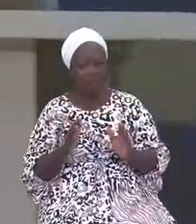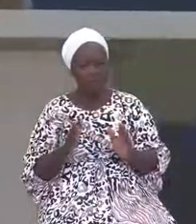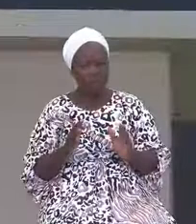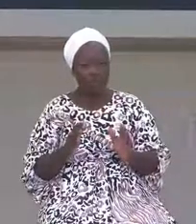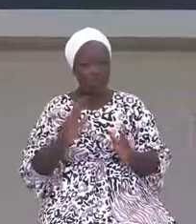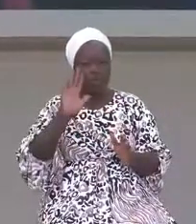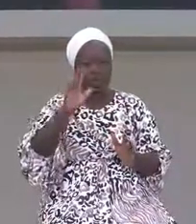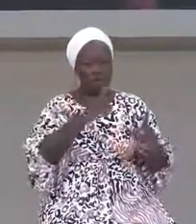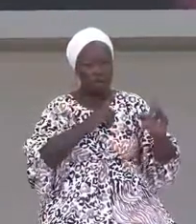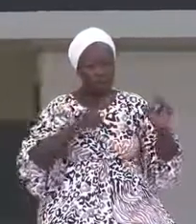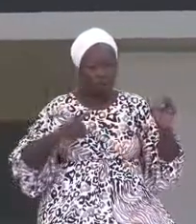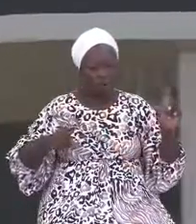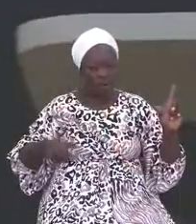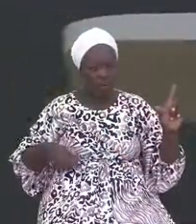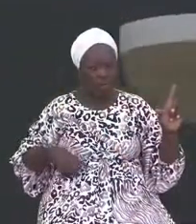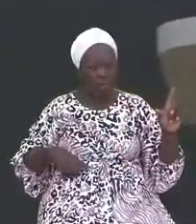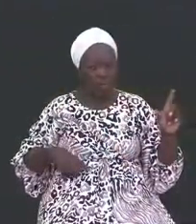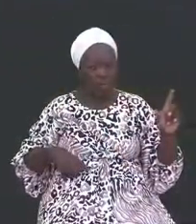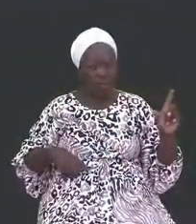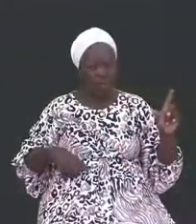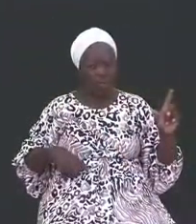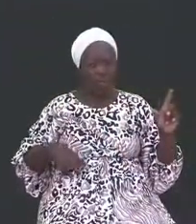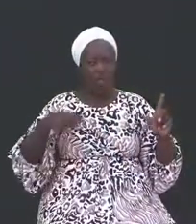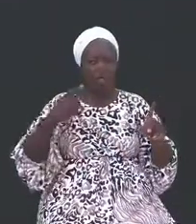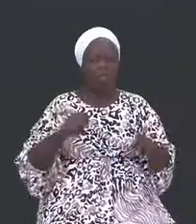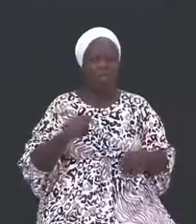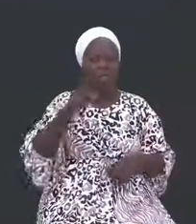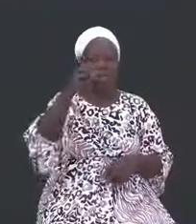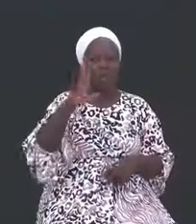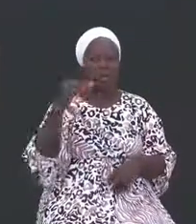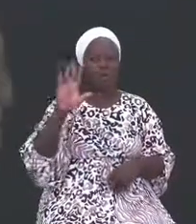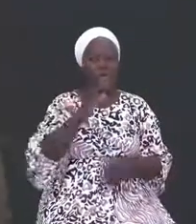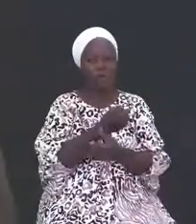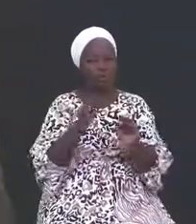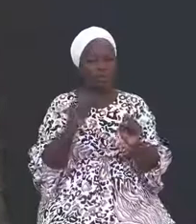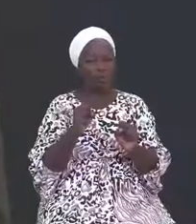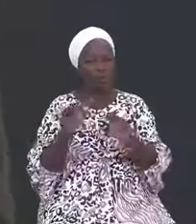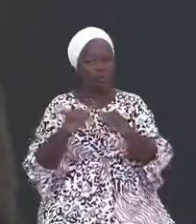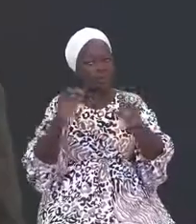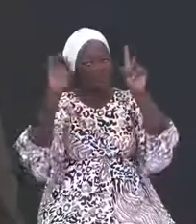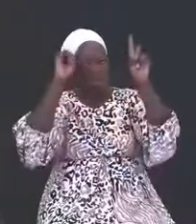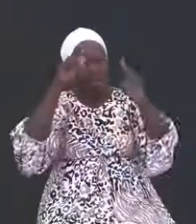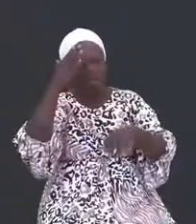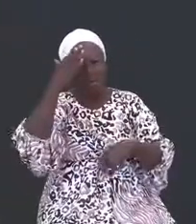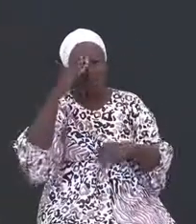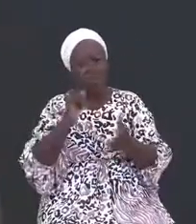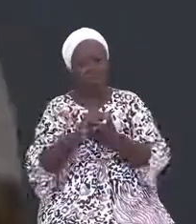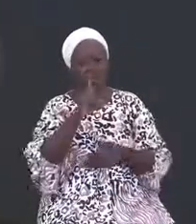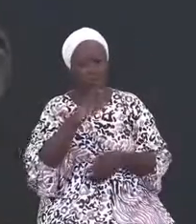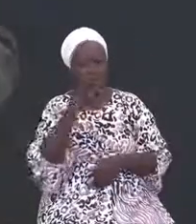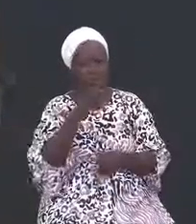ton Seigneur, le Dieu de ton salut, est-ce qu'il le sait? Est-ce que tu sais que vraiment tu